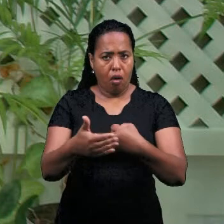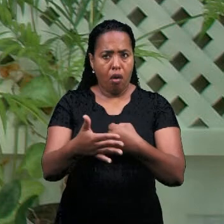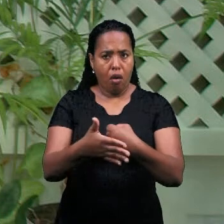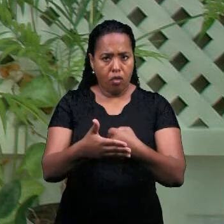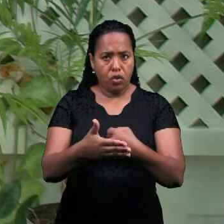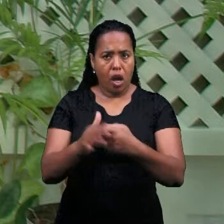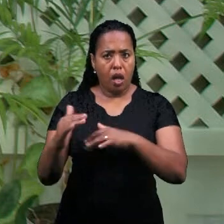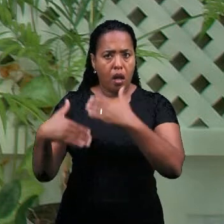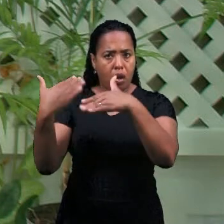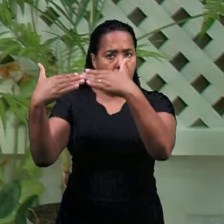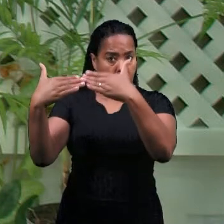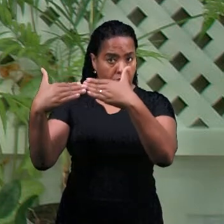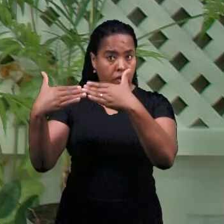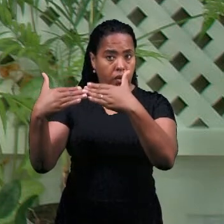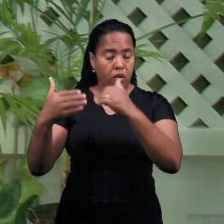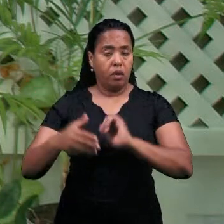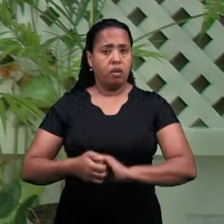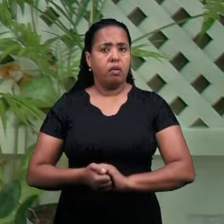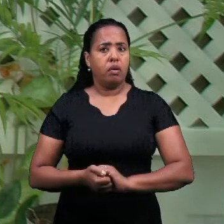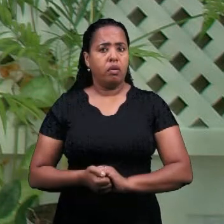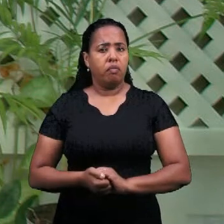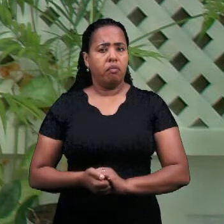Exhorter, c'est